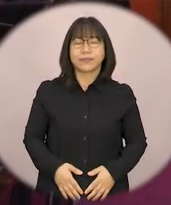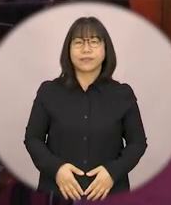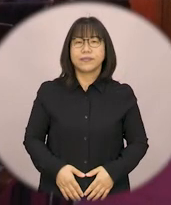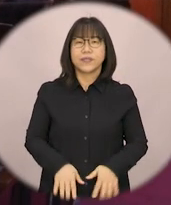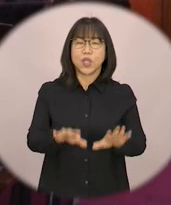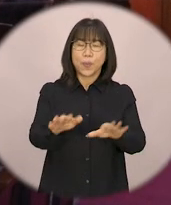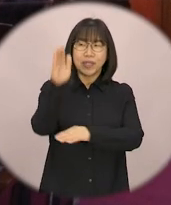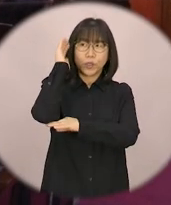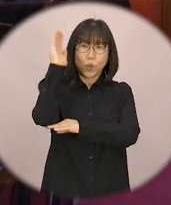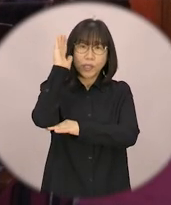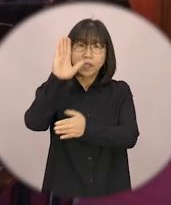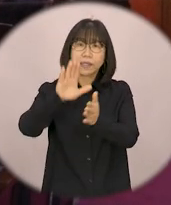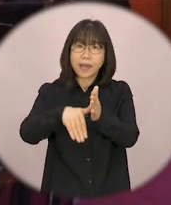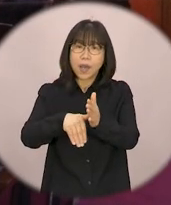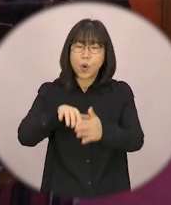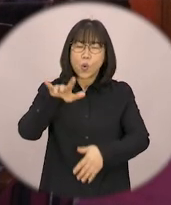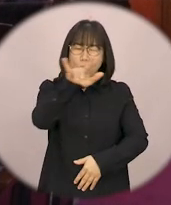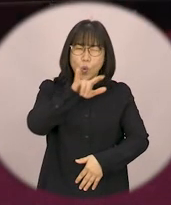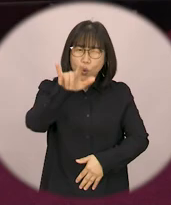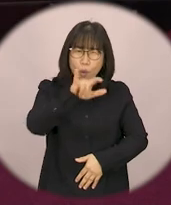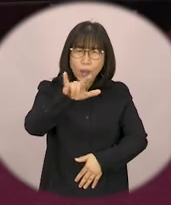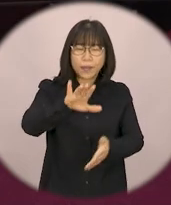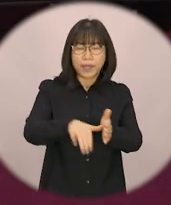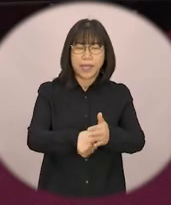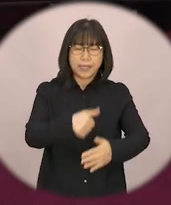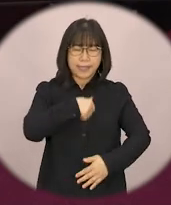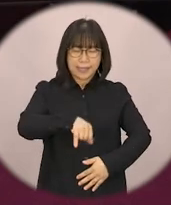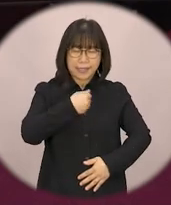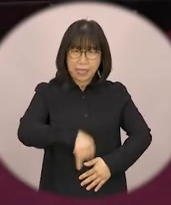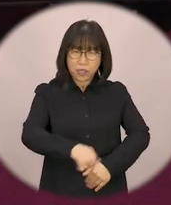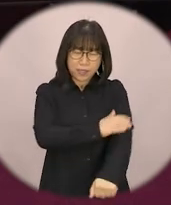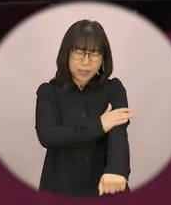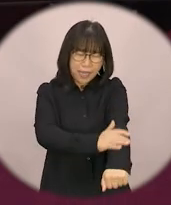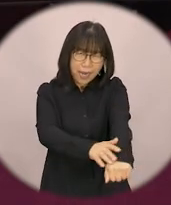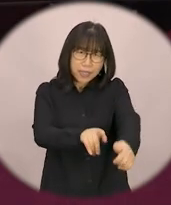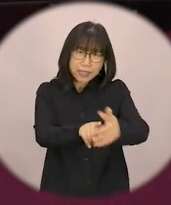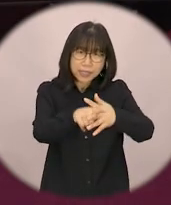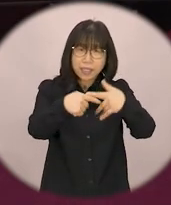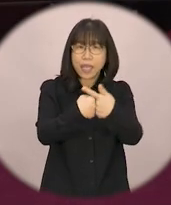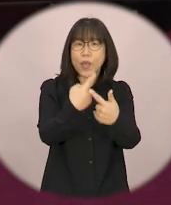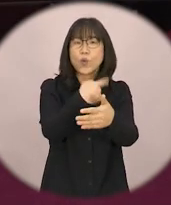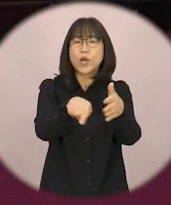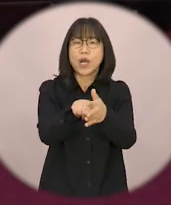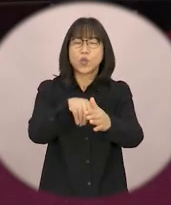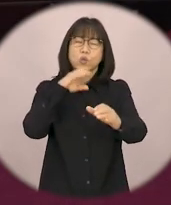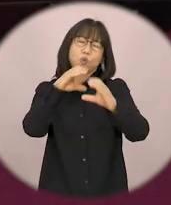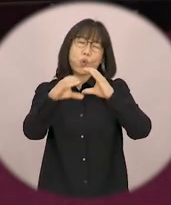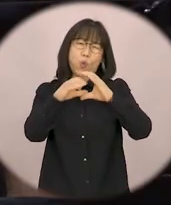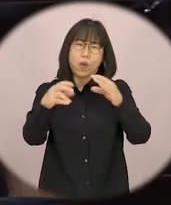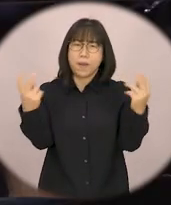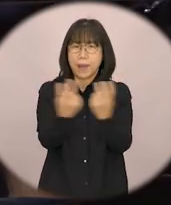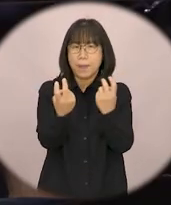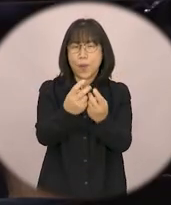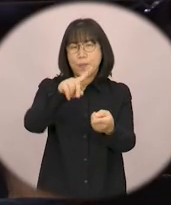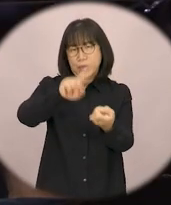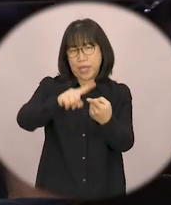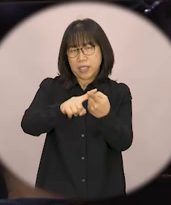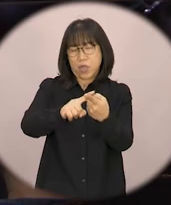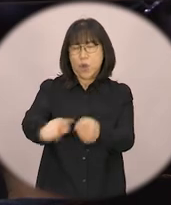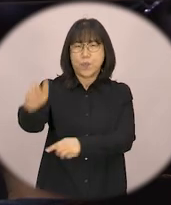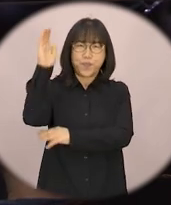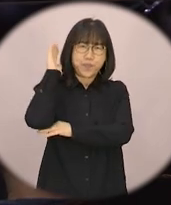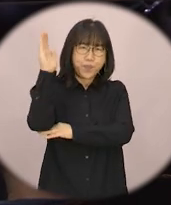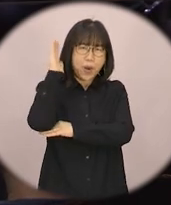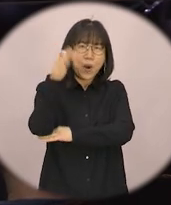서천석 소장은 이번 강좌에서 코로나 시대 자녀를 제대로 이해하는 부모와 자녀 간 소통 방법 등을 소개할